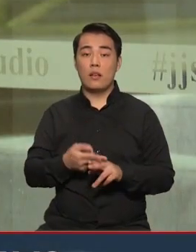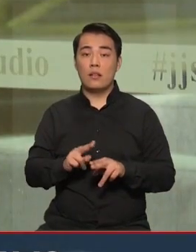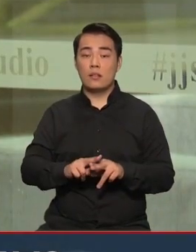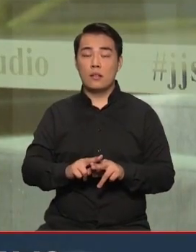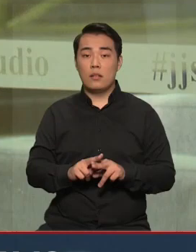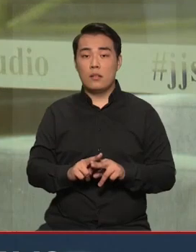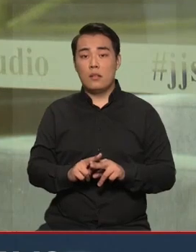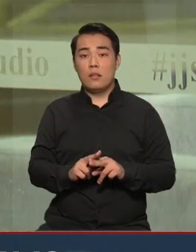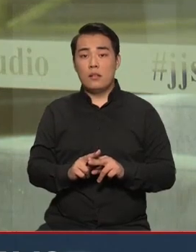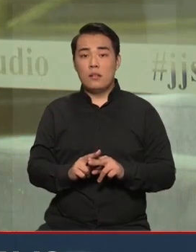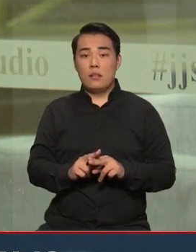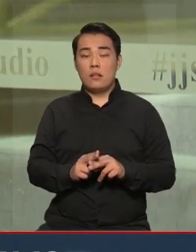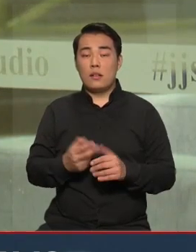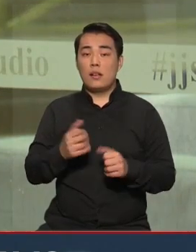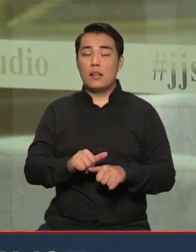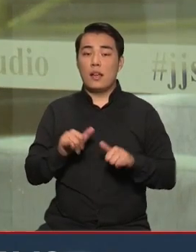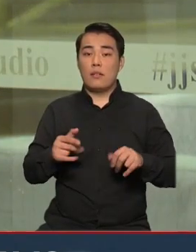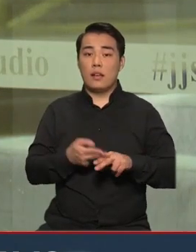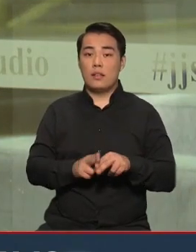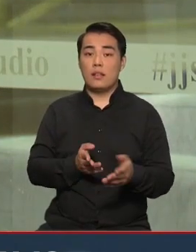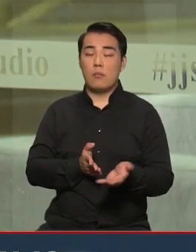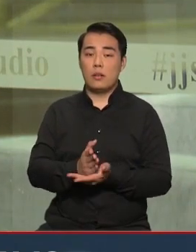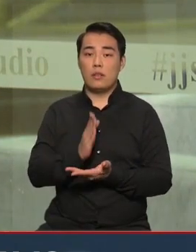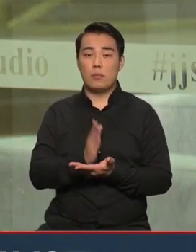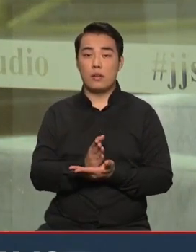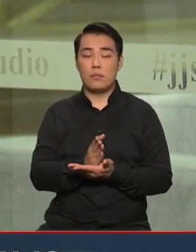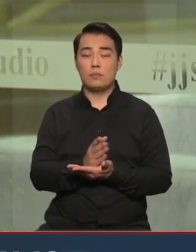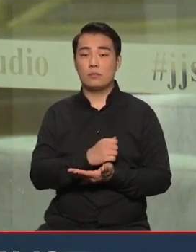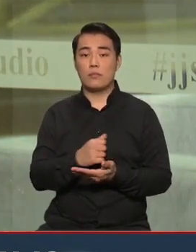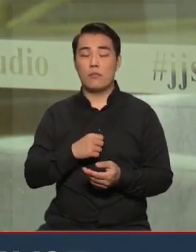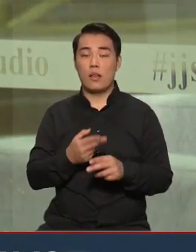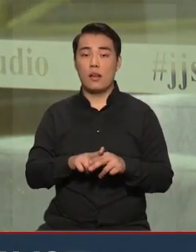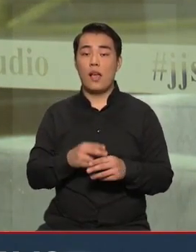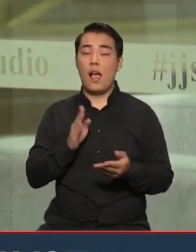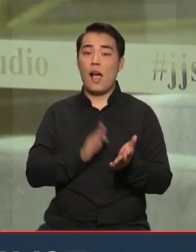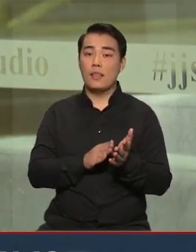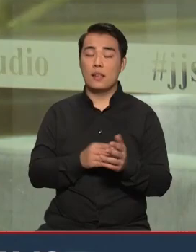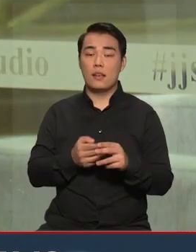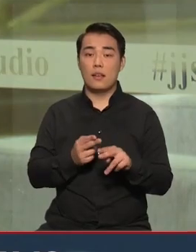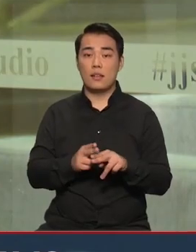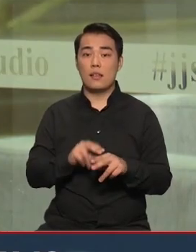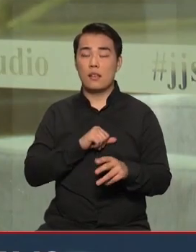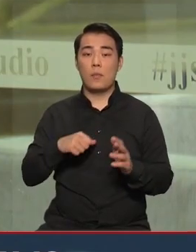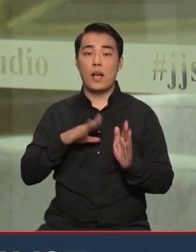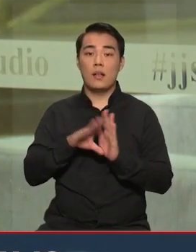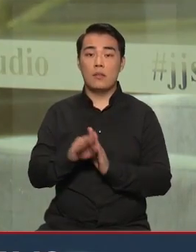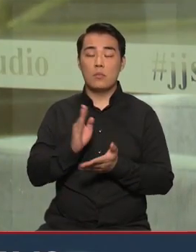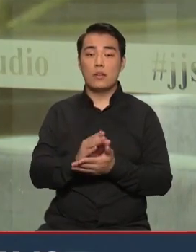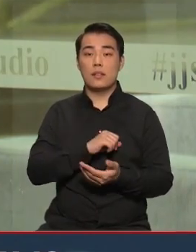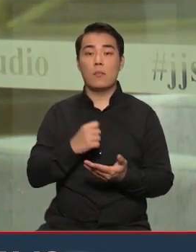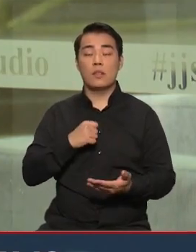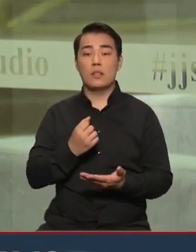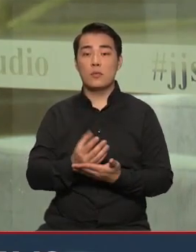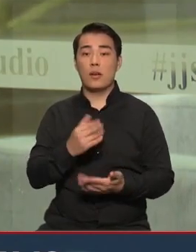енді даму осы бағытта. Ал енді жаңағы баға жөнінде мен сізге қосылам. Шыны керек те, бағаны оның